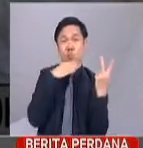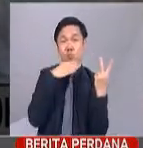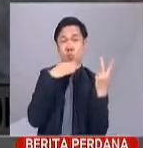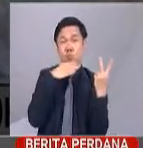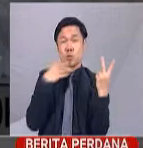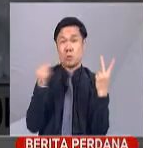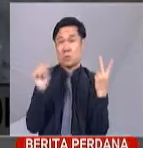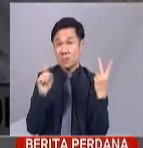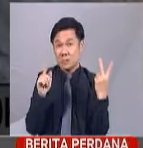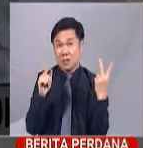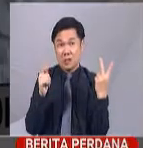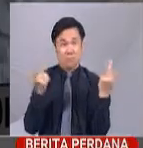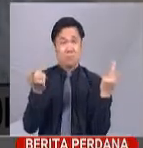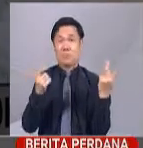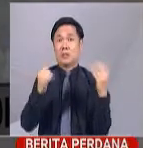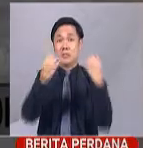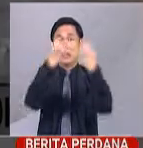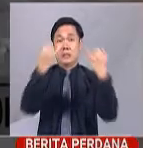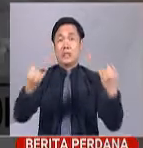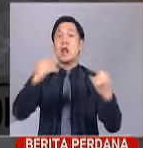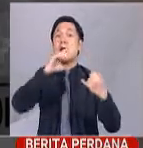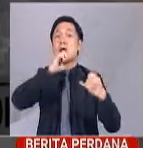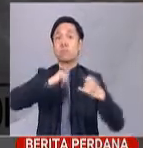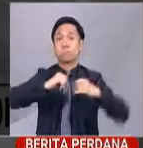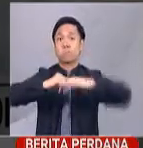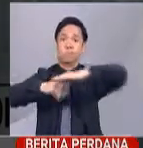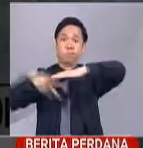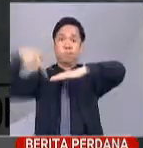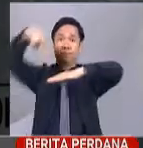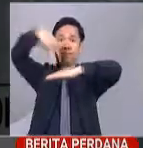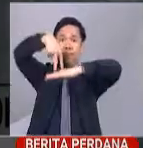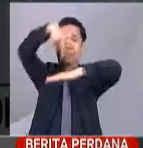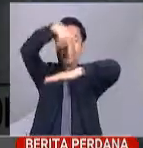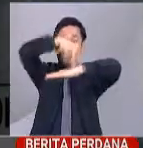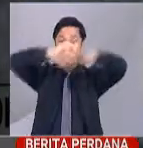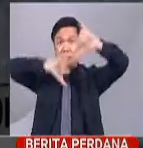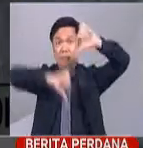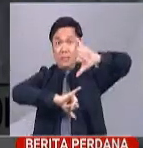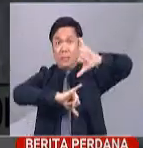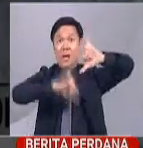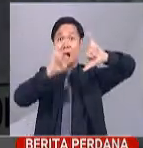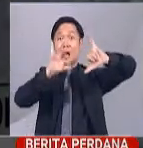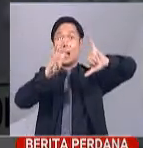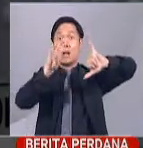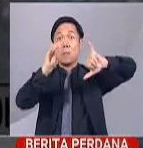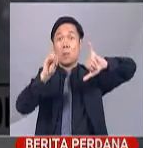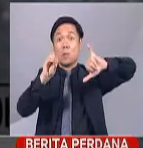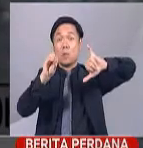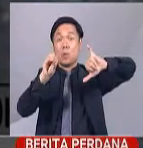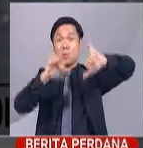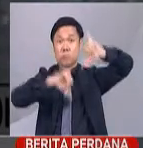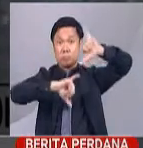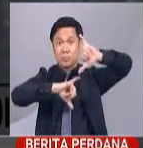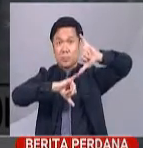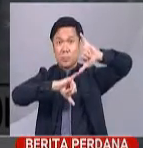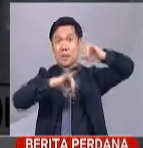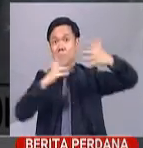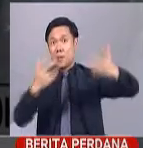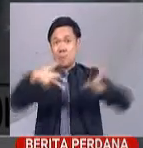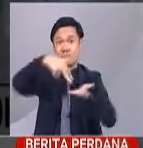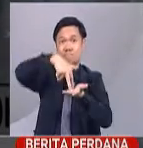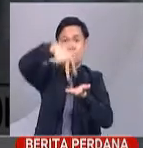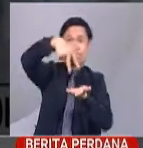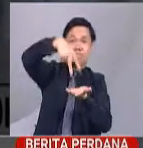dirakam berada di atas sebuah istana lama yang telah runtuh setinggi 60 kaki ketika sedang menari untuk hasilkan video